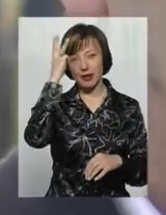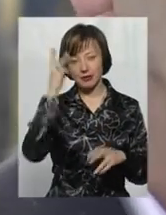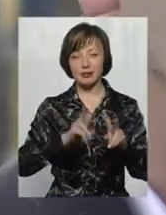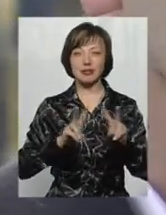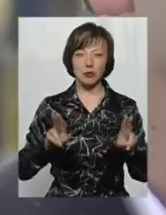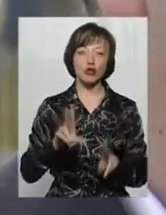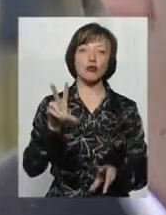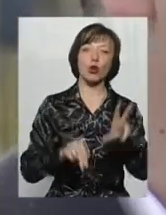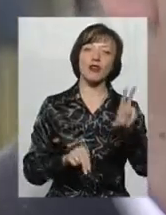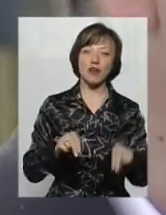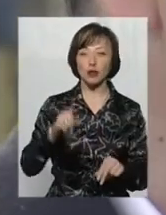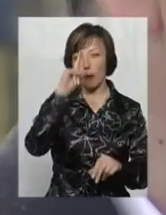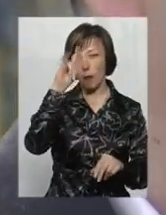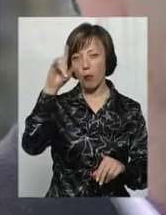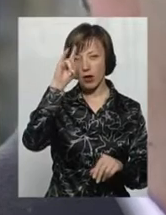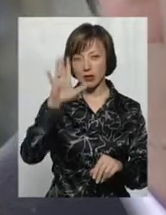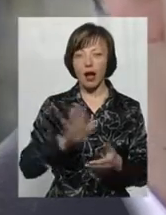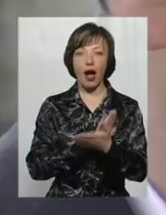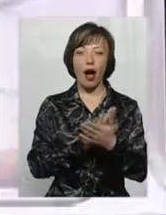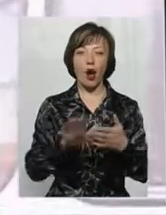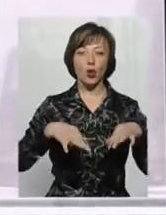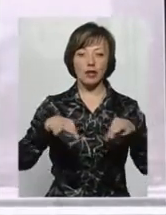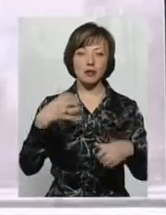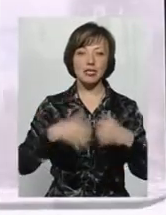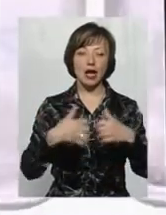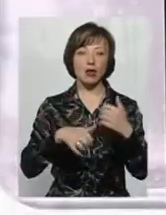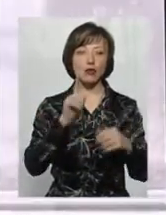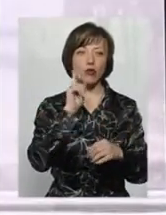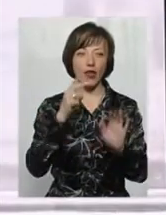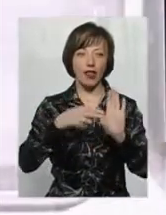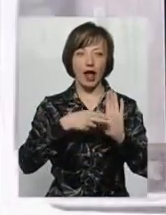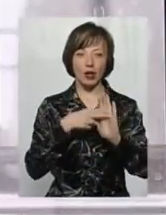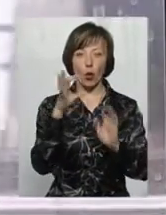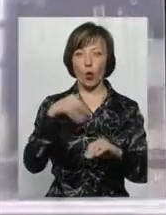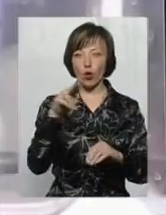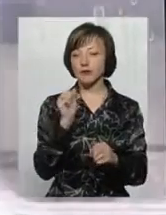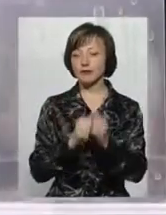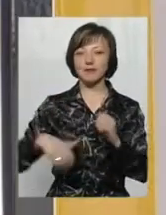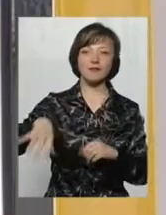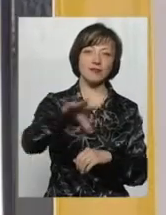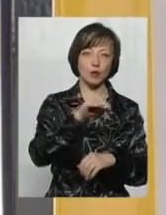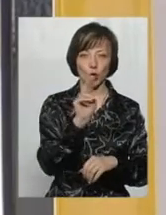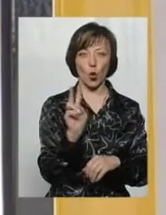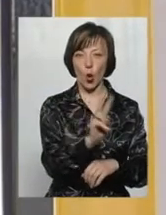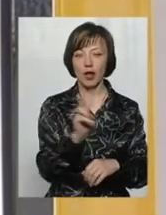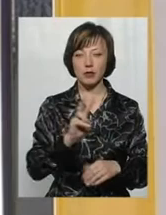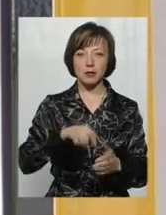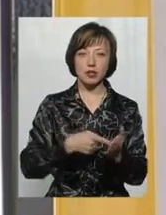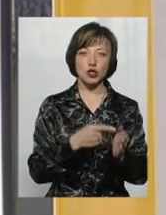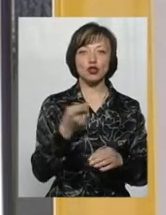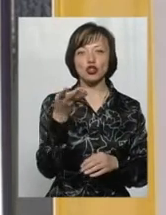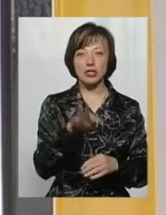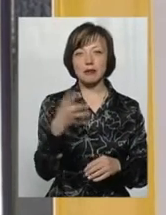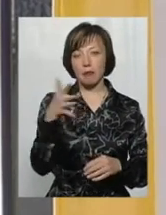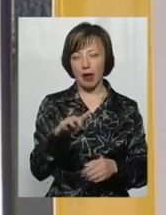так сподіваються популяризувати екотранспорт серед молоді. Наліпки із QR-кодом є вже в усіх тролейбусах міста. По 4-5 у